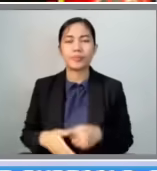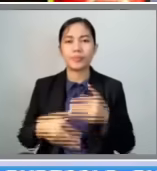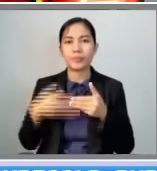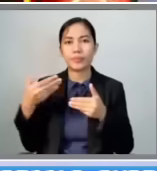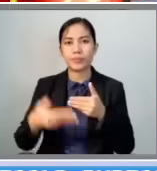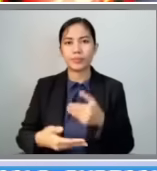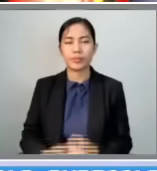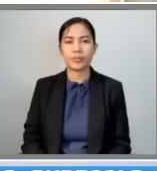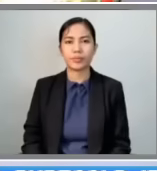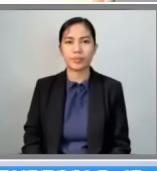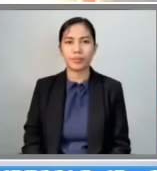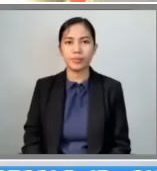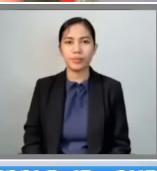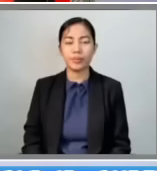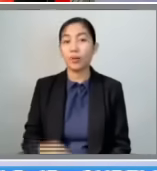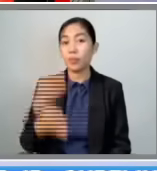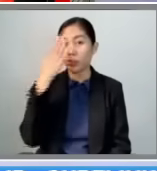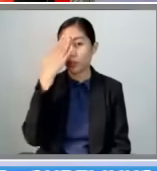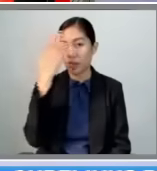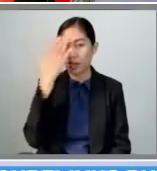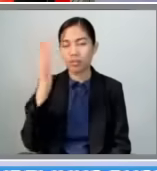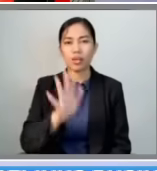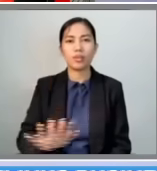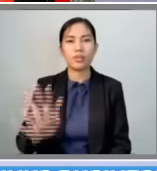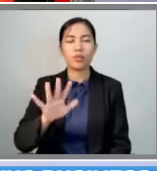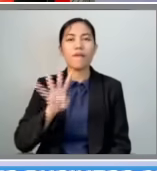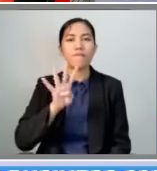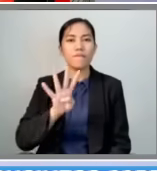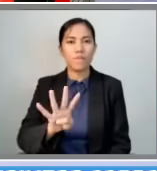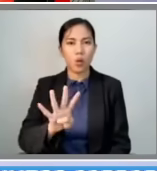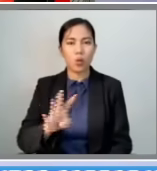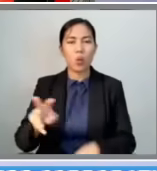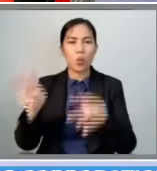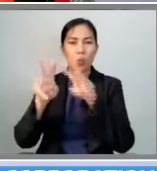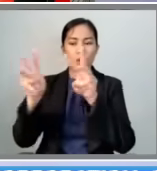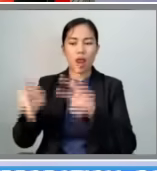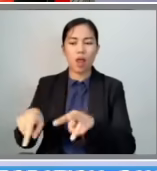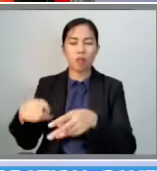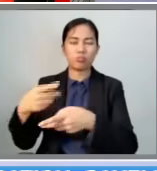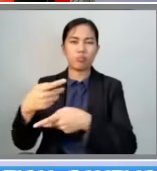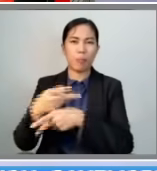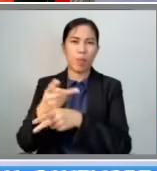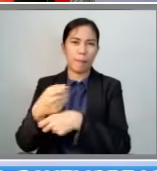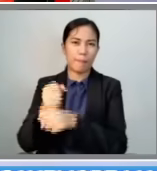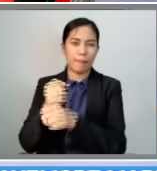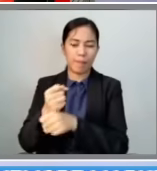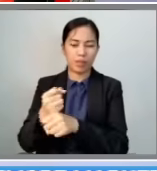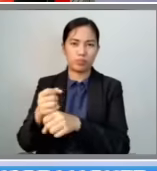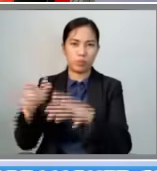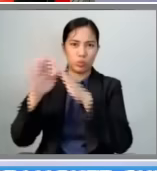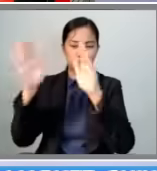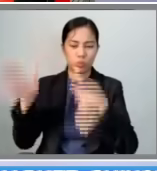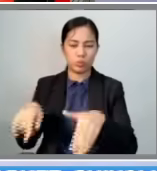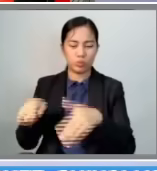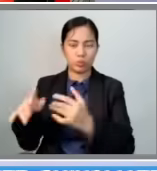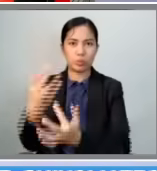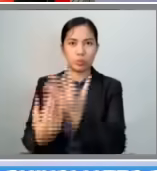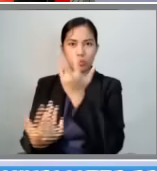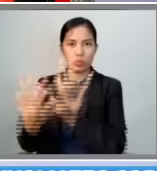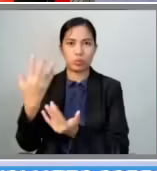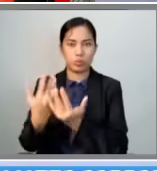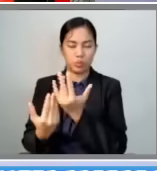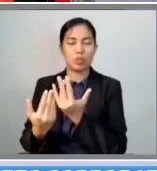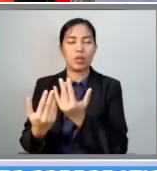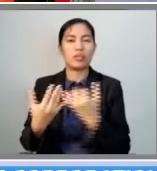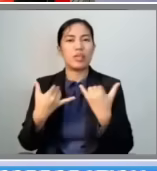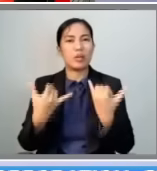Sa Bulacan, hindi bababa sa 4 na warehouse ang nasunog sa Pulilan. Sa lawak ng nasunog, pahirapan ang naging pag-apula ng mga bumbero.